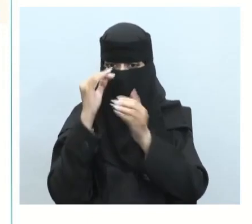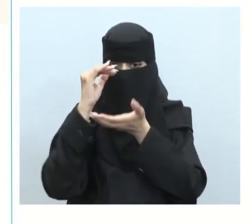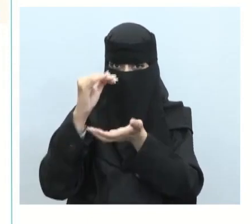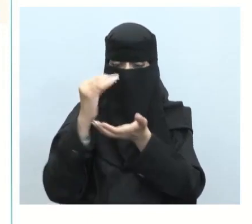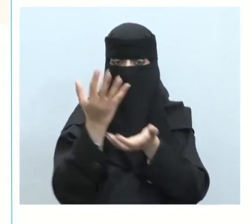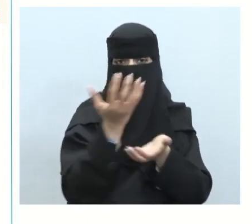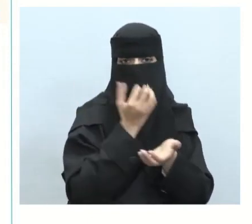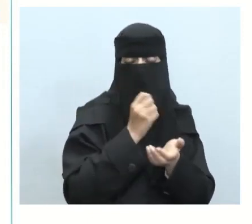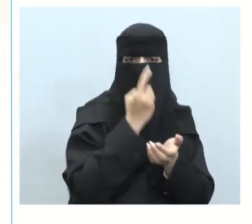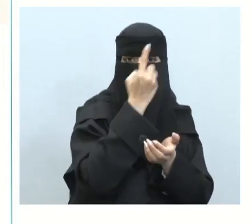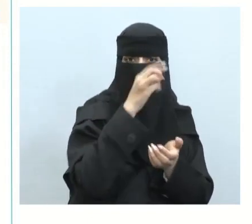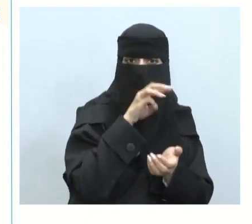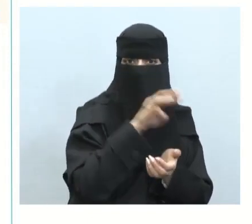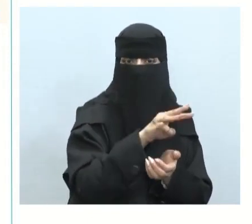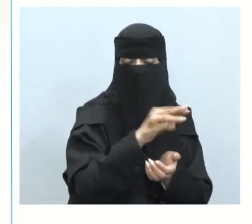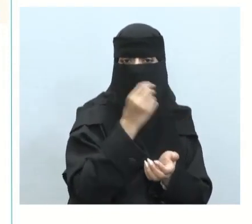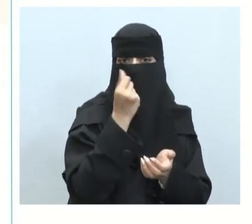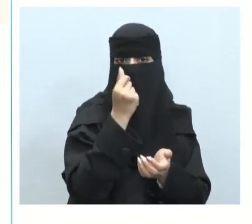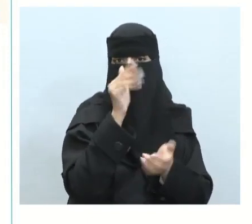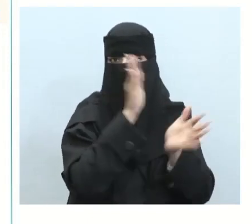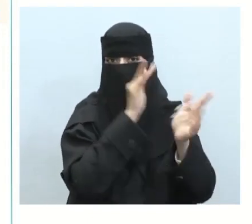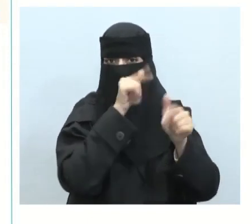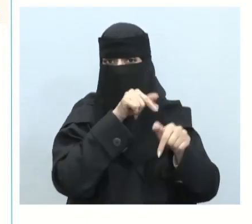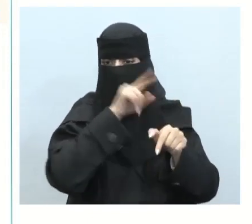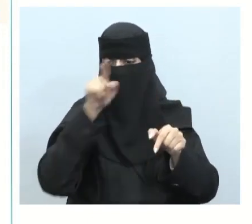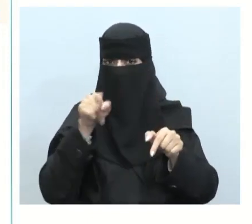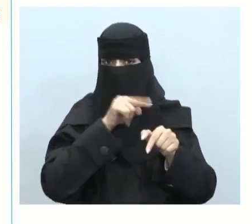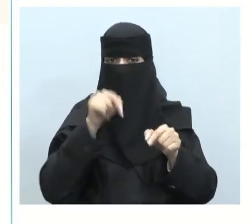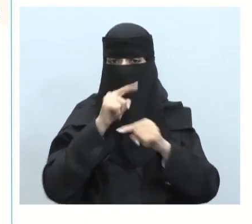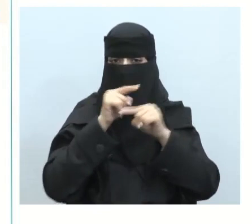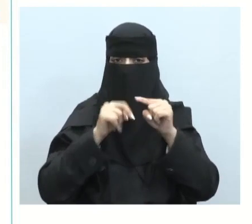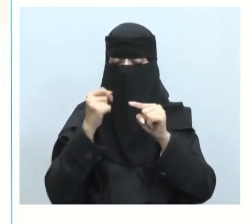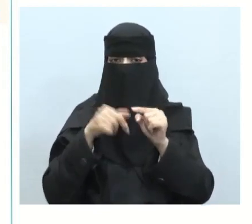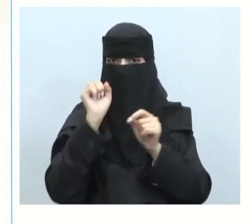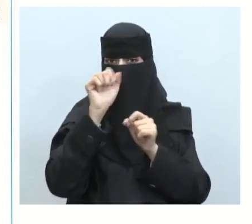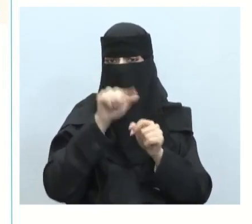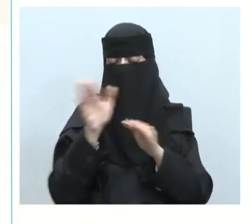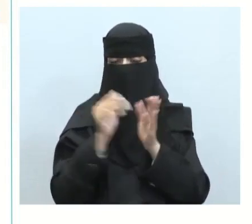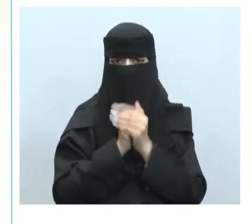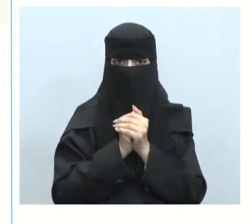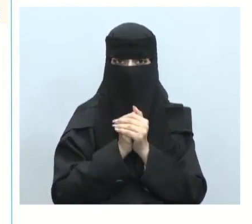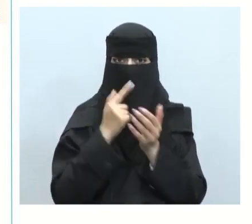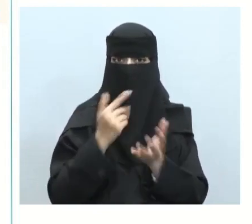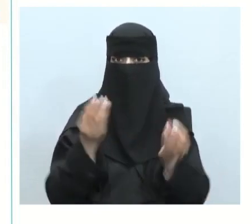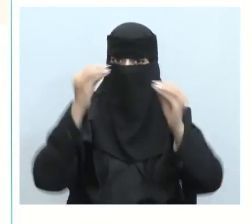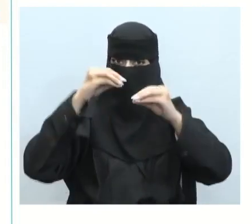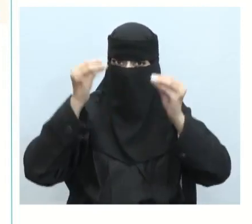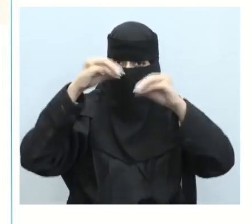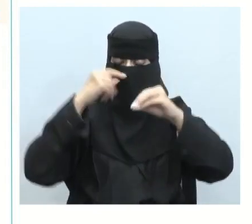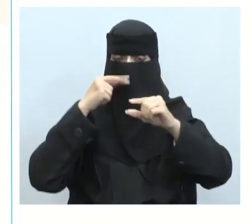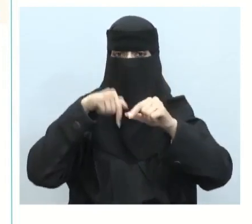1000 مثلا اجر او لكل قطعه معينه مثلا مقابل الانتاج كلما زاد